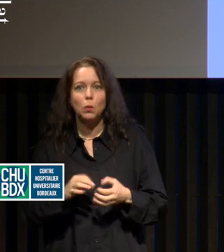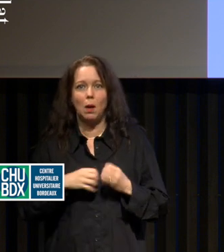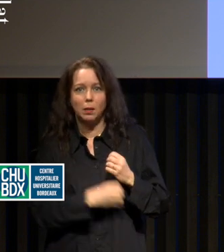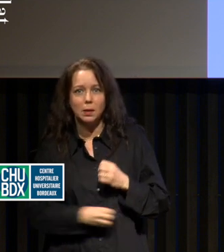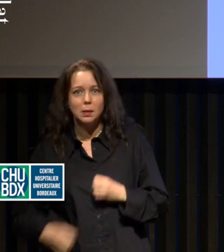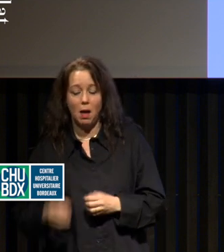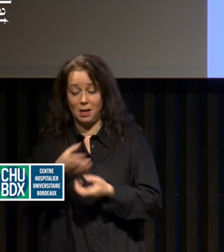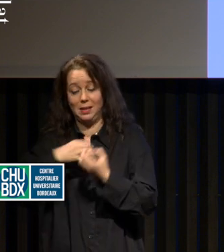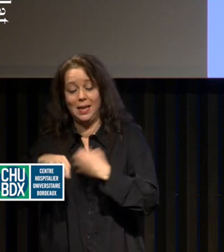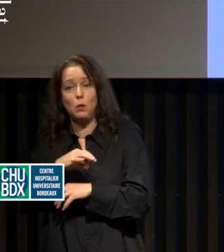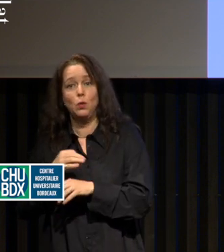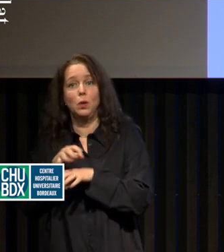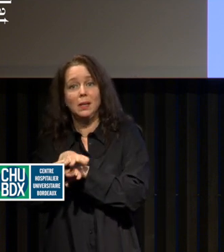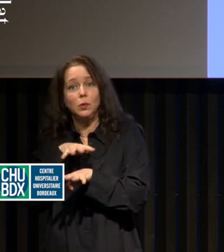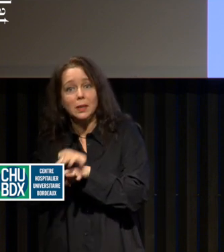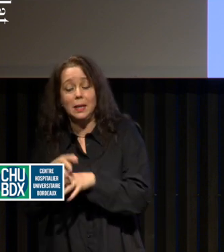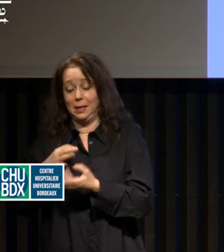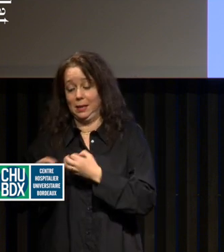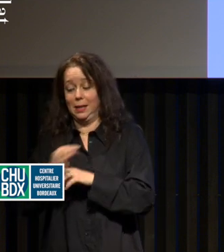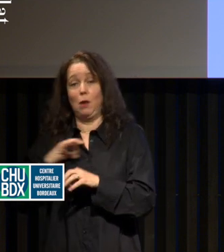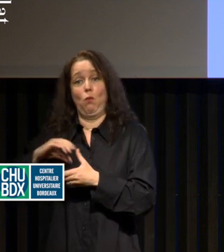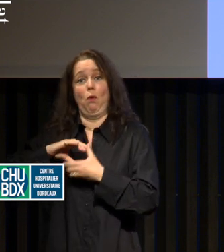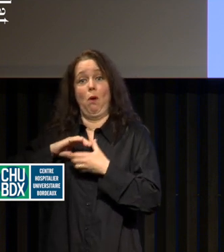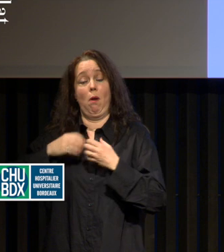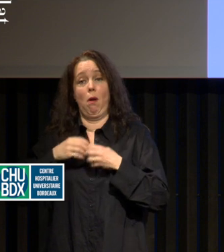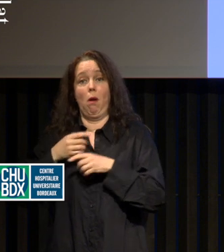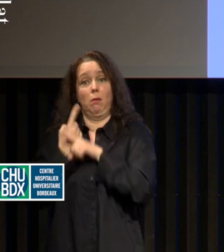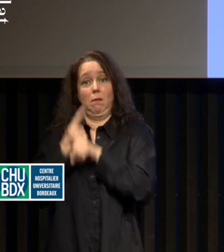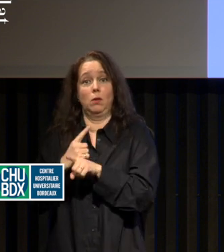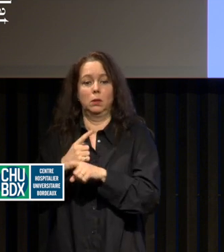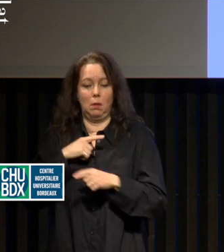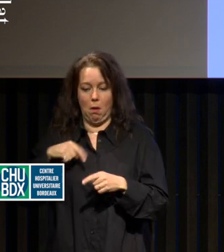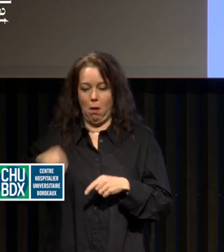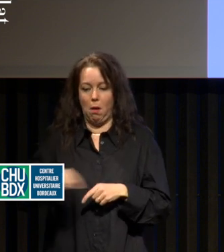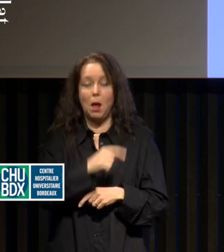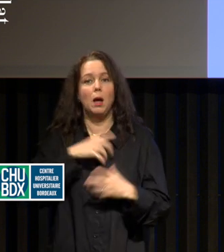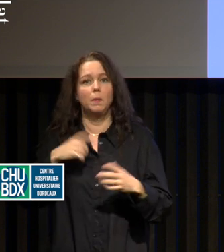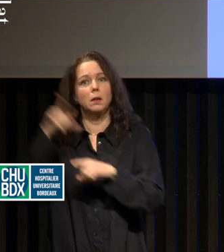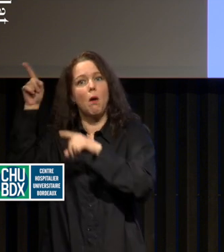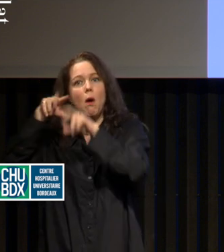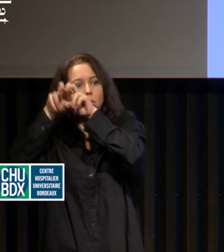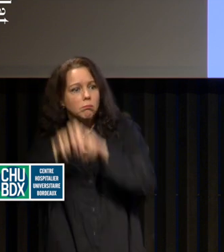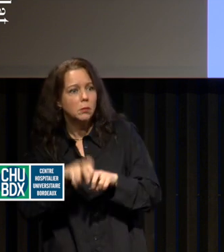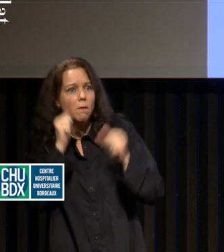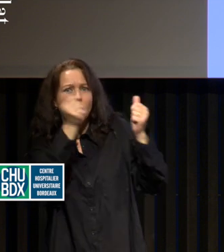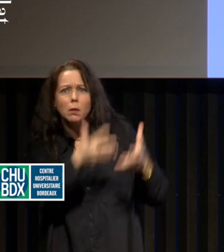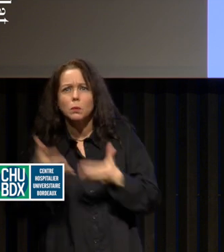les cellules nerveuses, c'est quelque chose d'une complexité extrême et qui demande maintenant des bases de calcul absolument